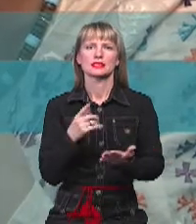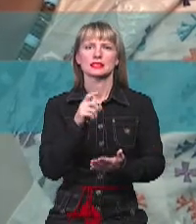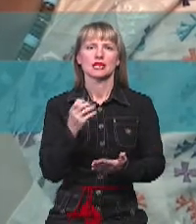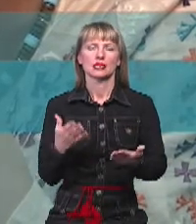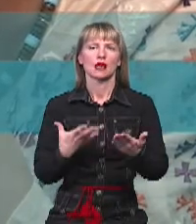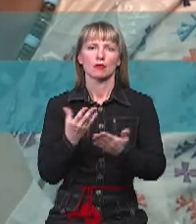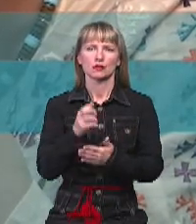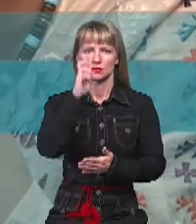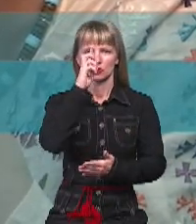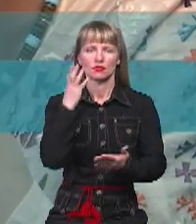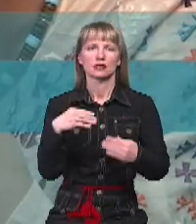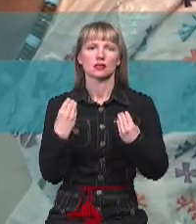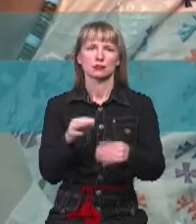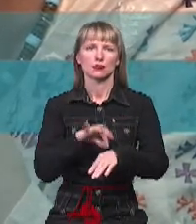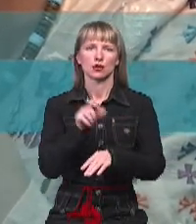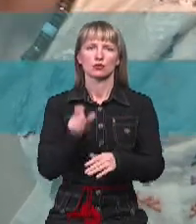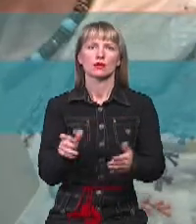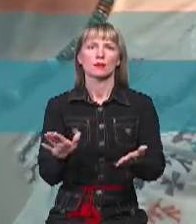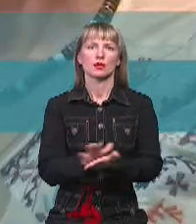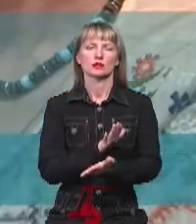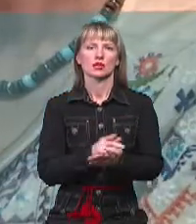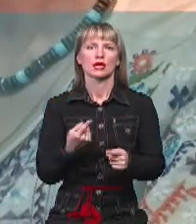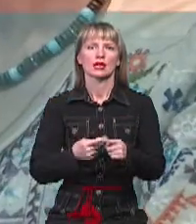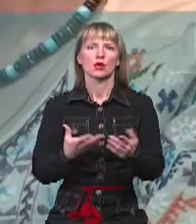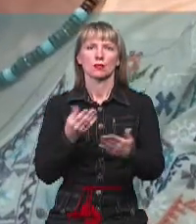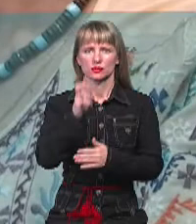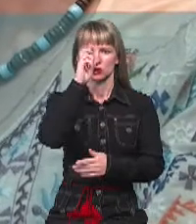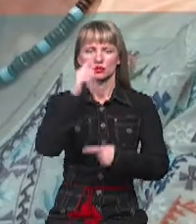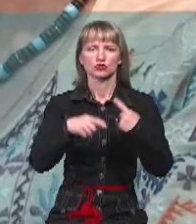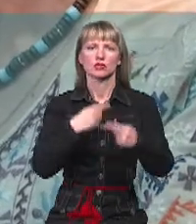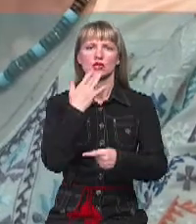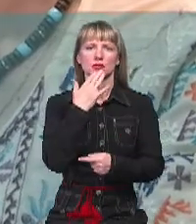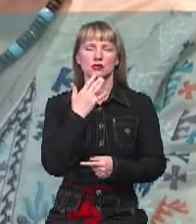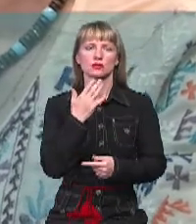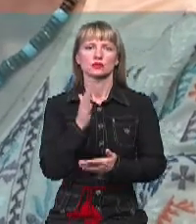оплачує держава, які надаються пацієнтам безкоштовно. Це оплачує держава, це через